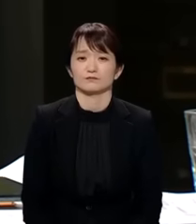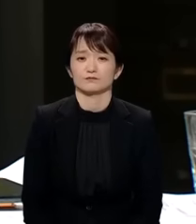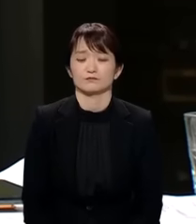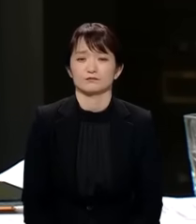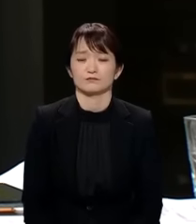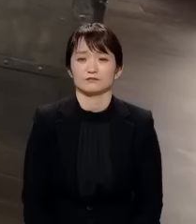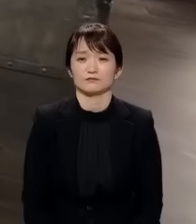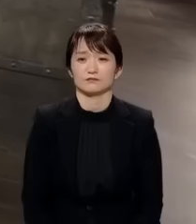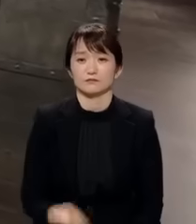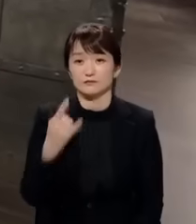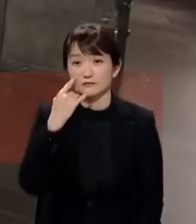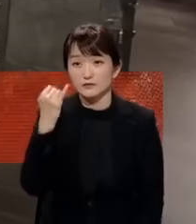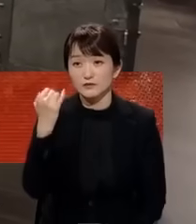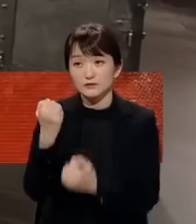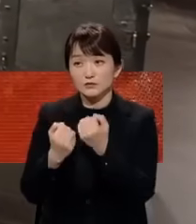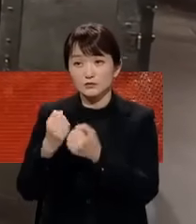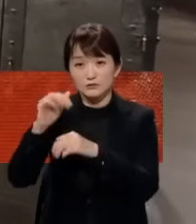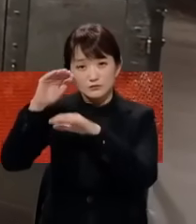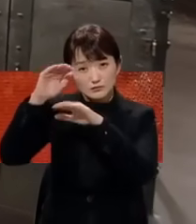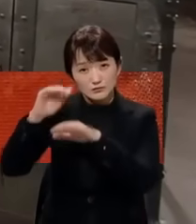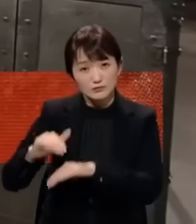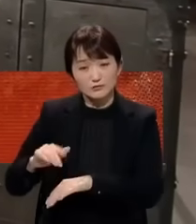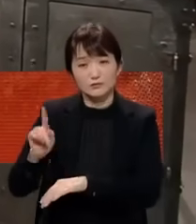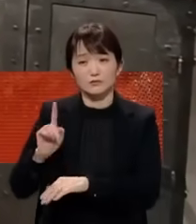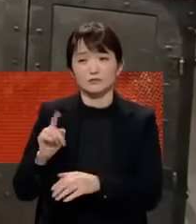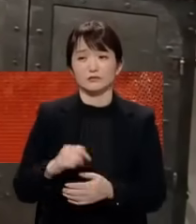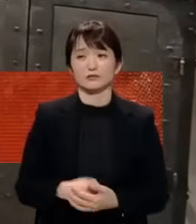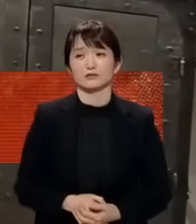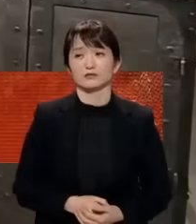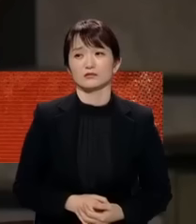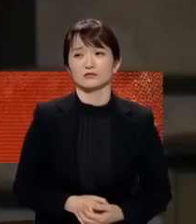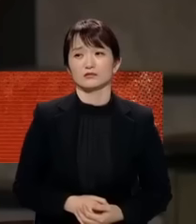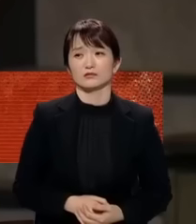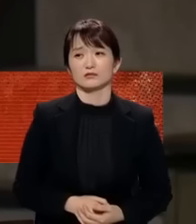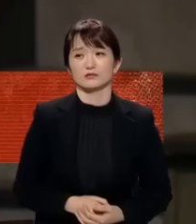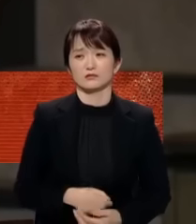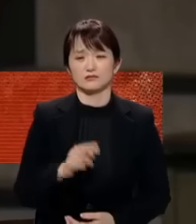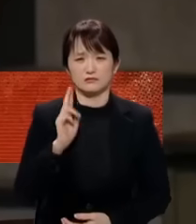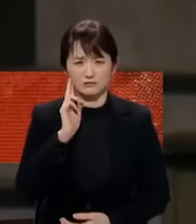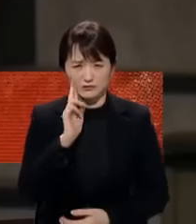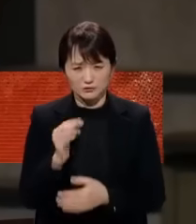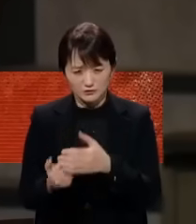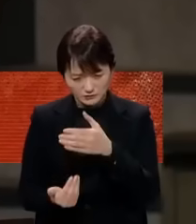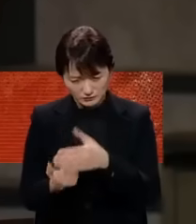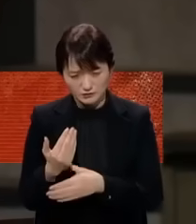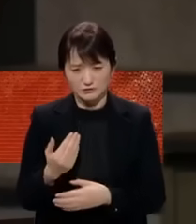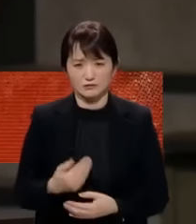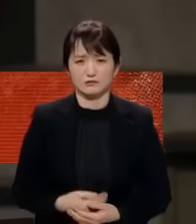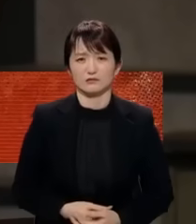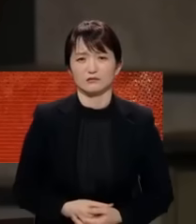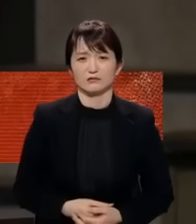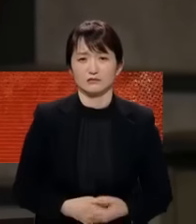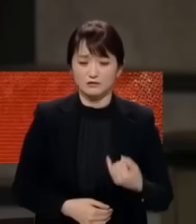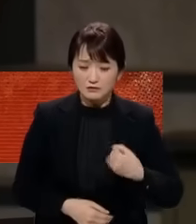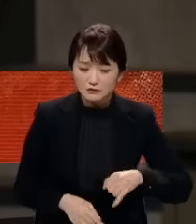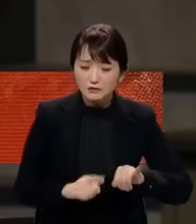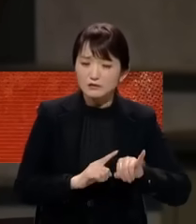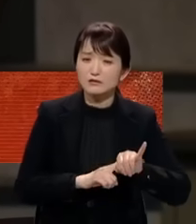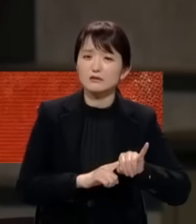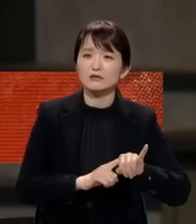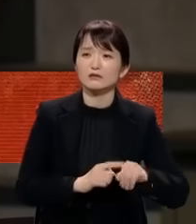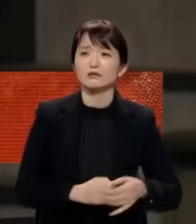제보자께서 설명해 주신 얘기에 따르면 이제 어마어마한 지금 심각한 사건이에요이 아이가 뭐